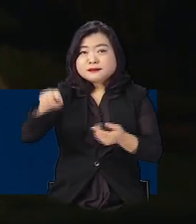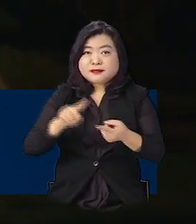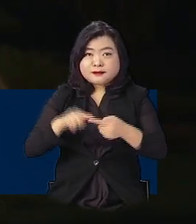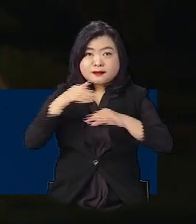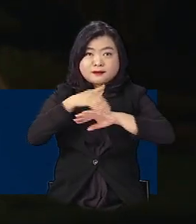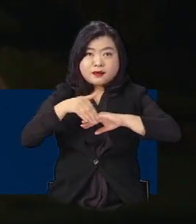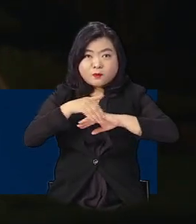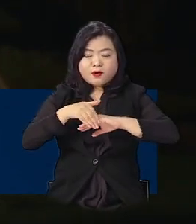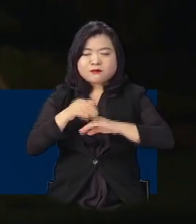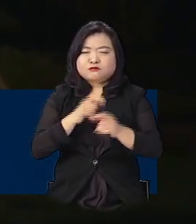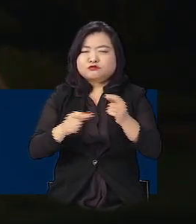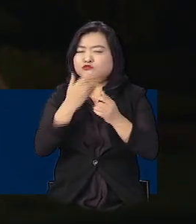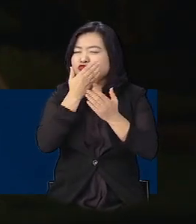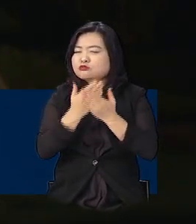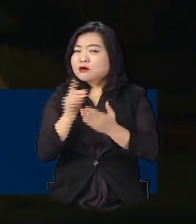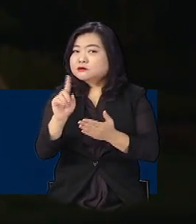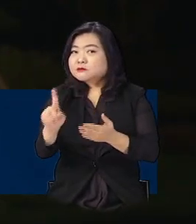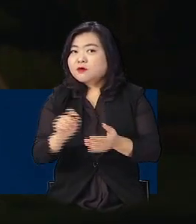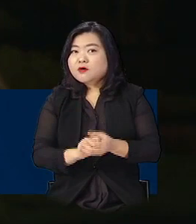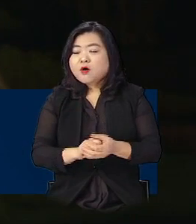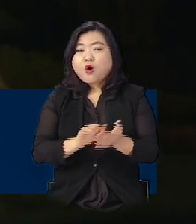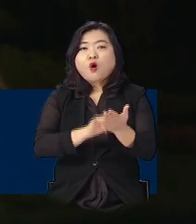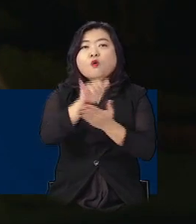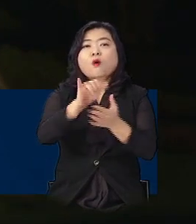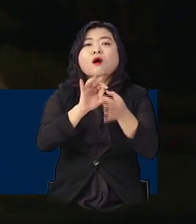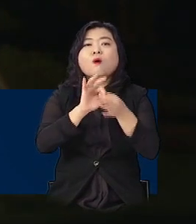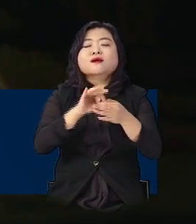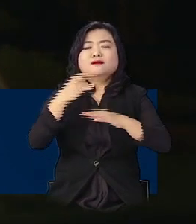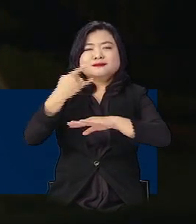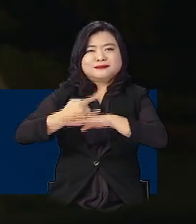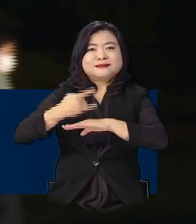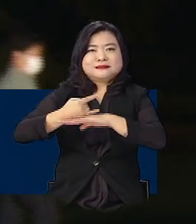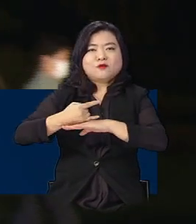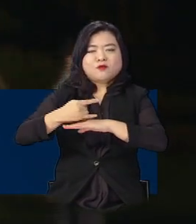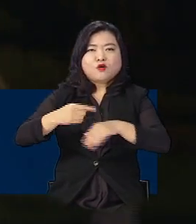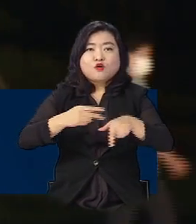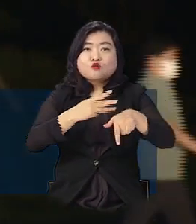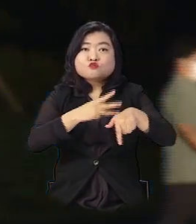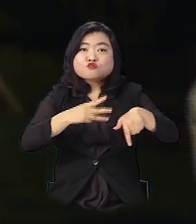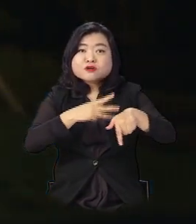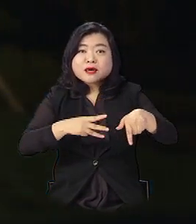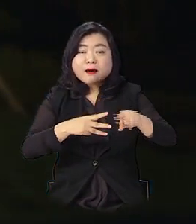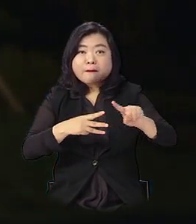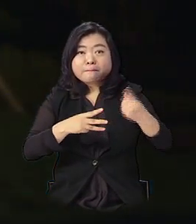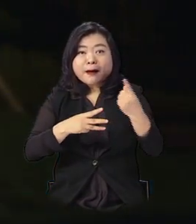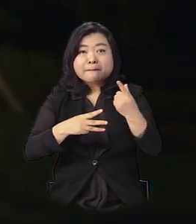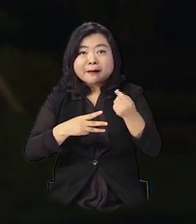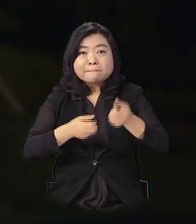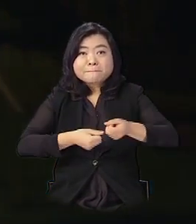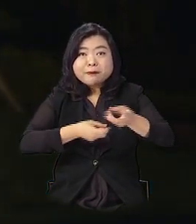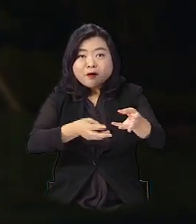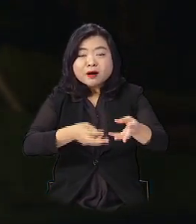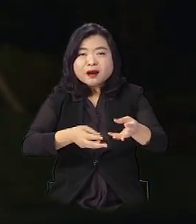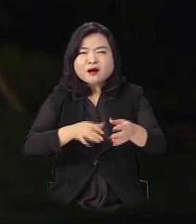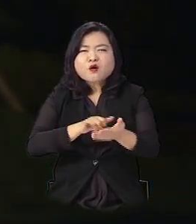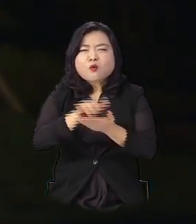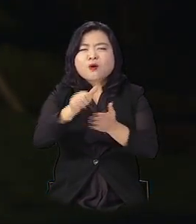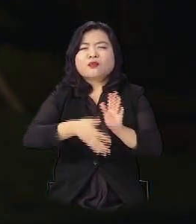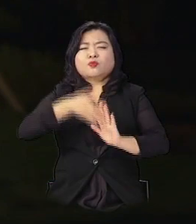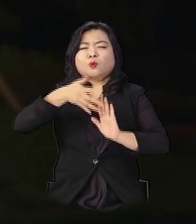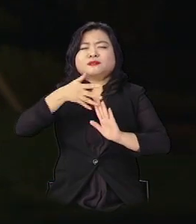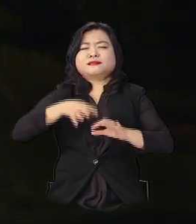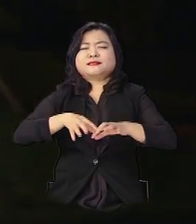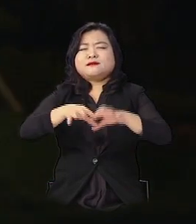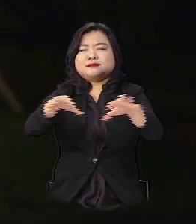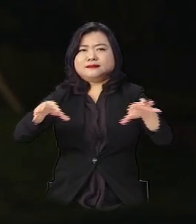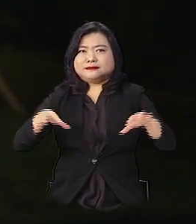계획들. 더 중요한 것은 이제 공항 관련 의성에 군위에 100만 평씩 만들려고 하는 공항 도시, 클러스터,